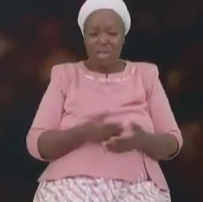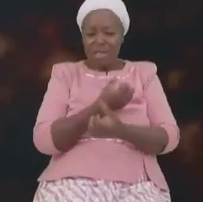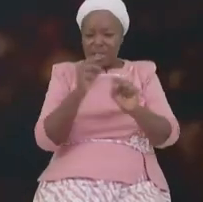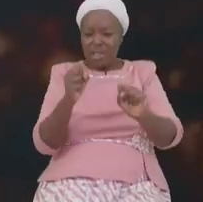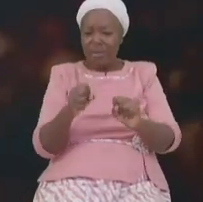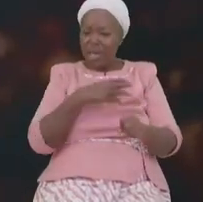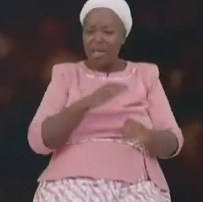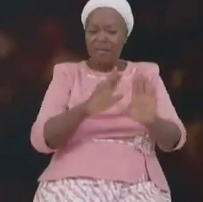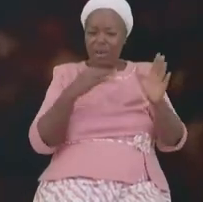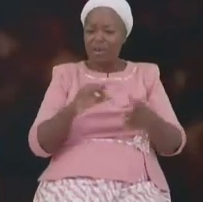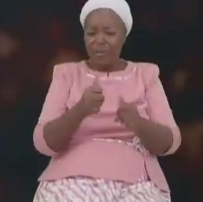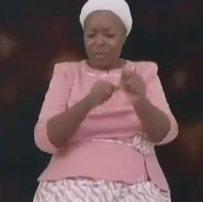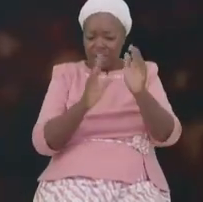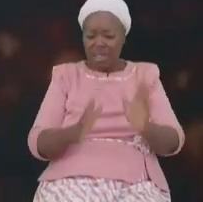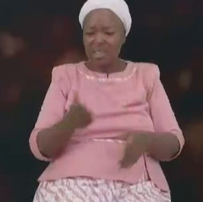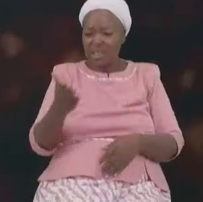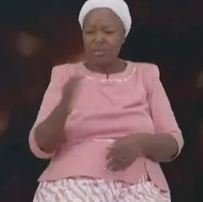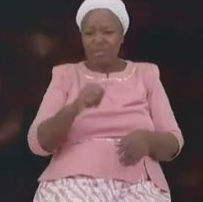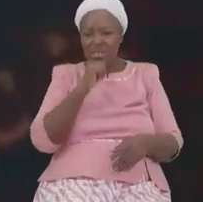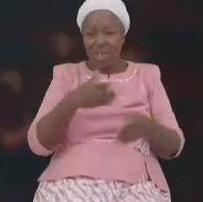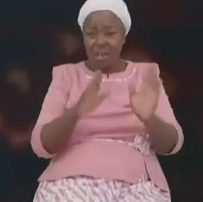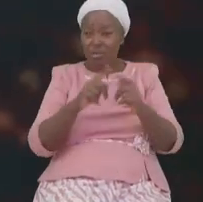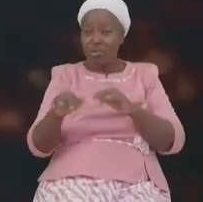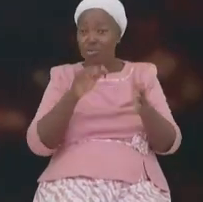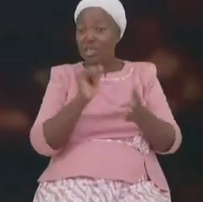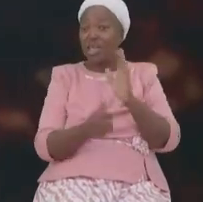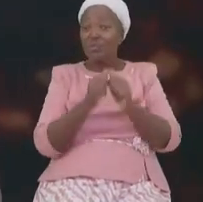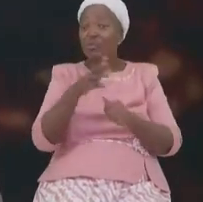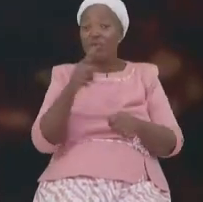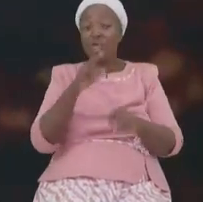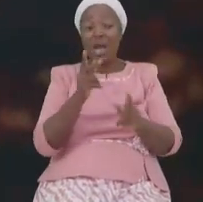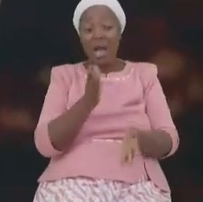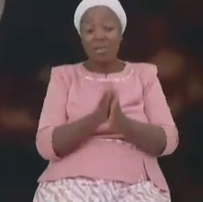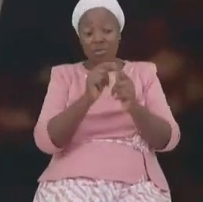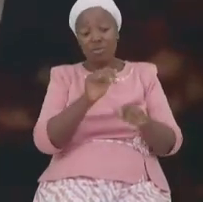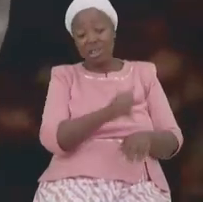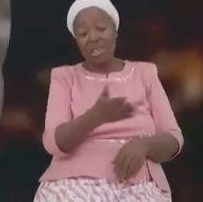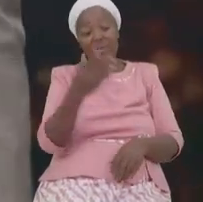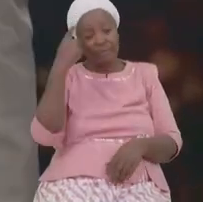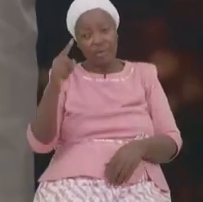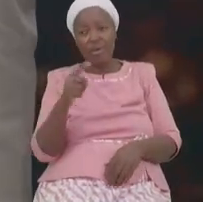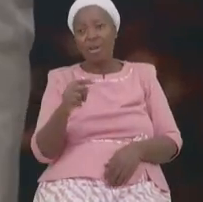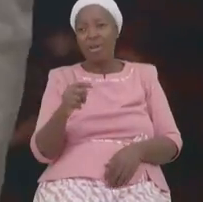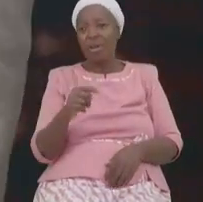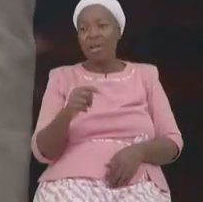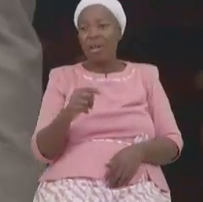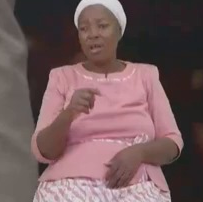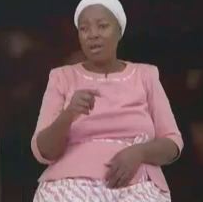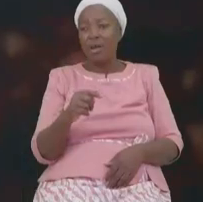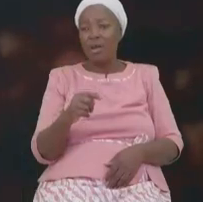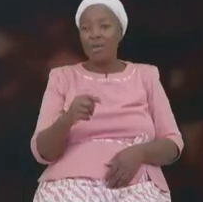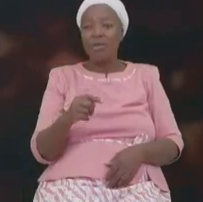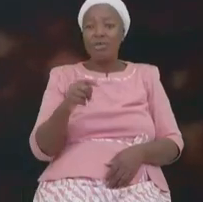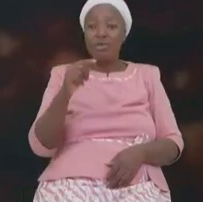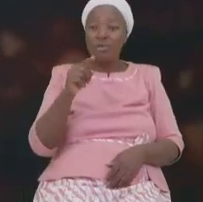là-bas, ne te permet pas de faire ce pourquoi Dieu t'a envoyé sur la terre. Tu vas briser ce